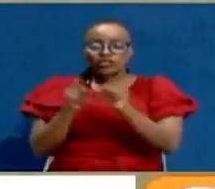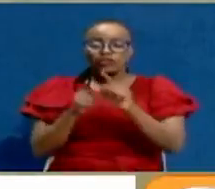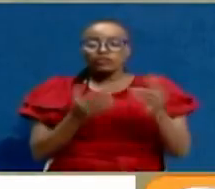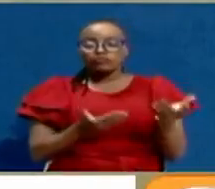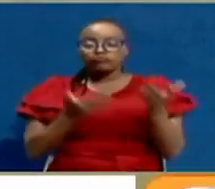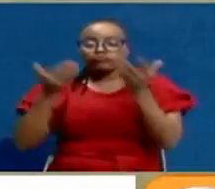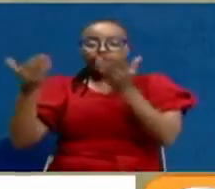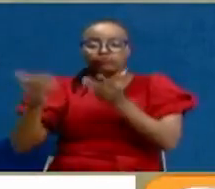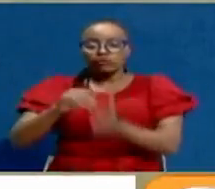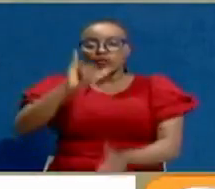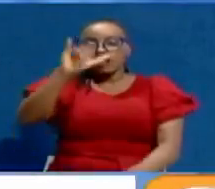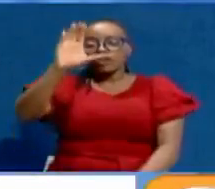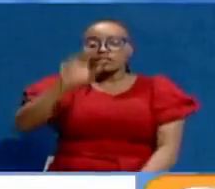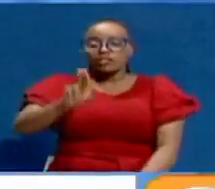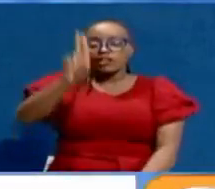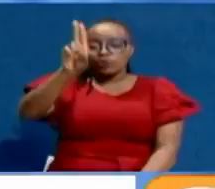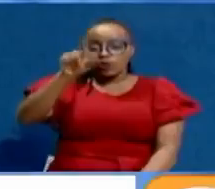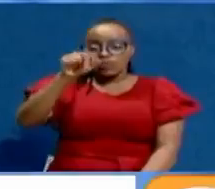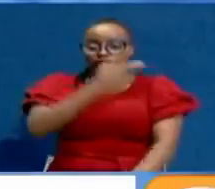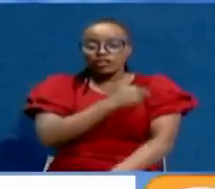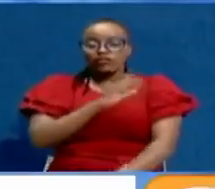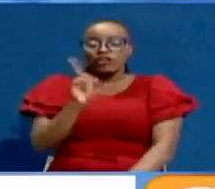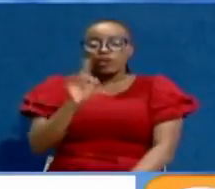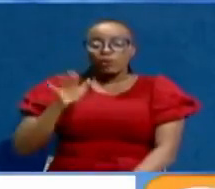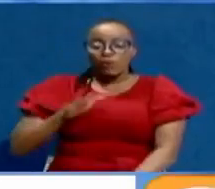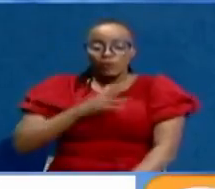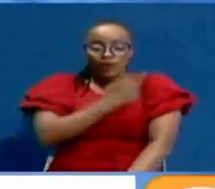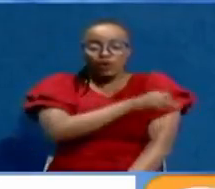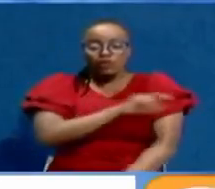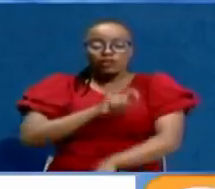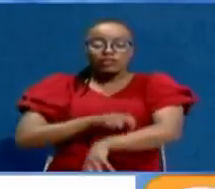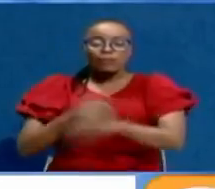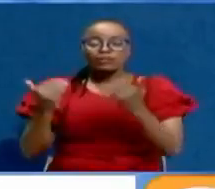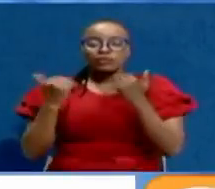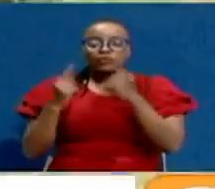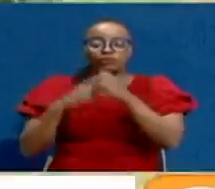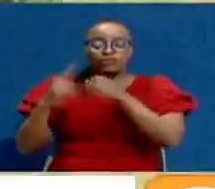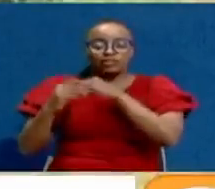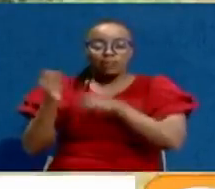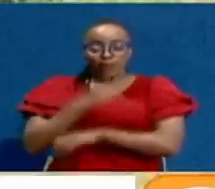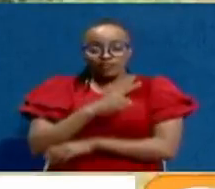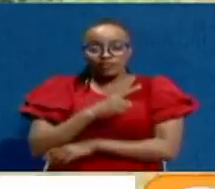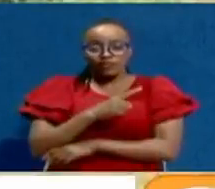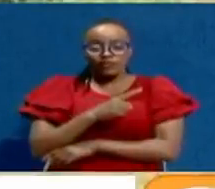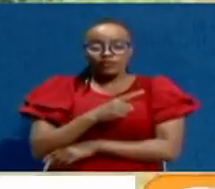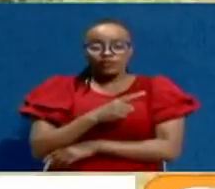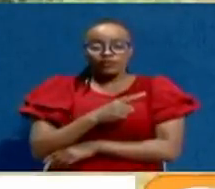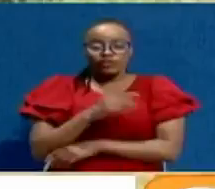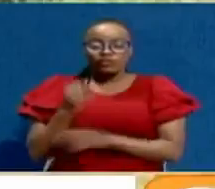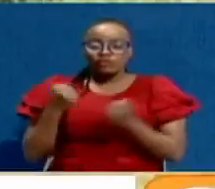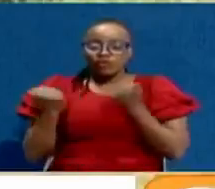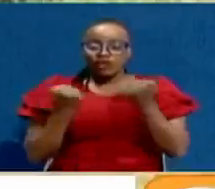kupelekwa kwenye chumba cha wagonjwa mahututi katika hospitali ya Nairobi Women alipolazwa kwa miezi sita. Nimepanda